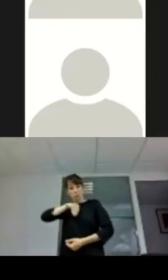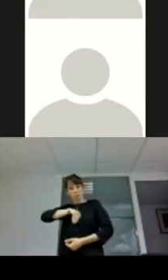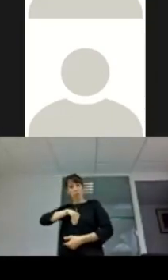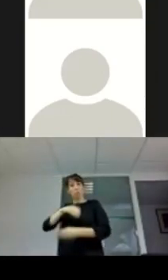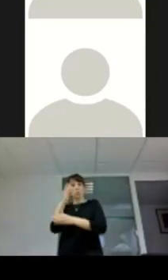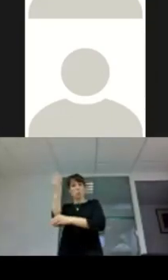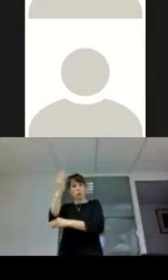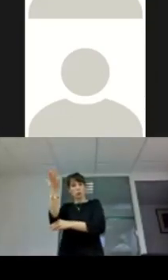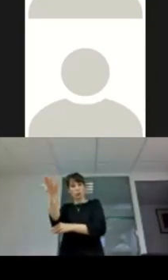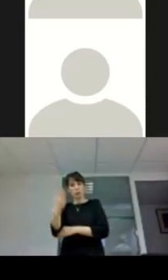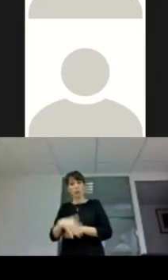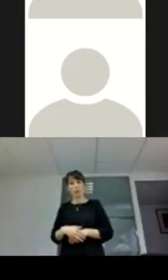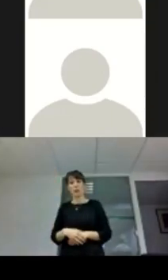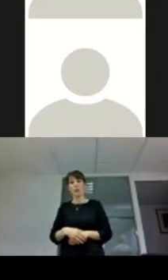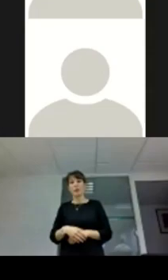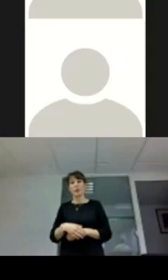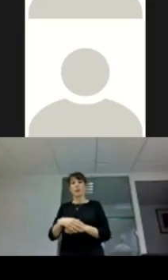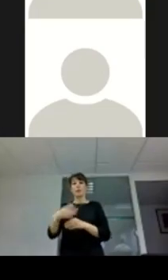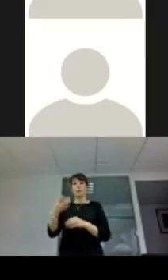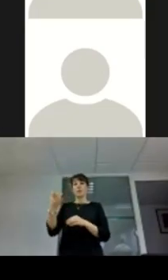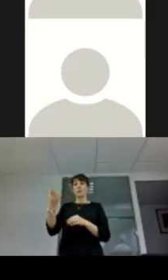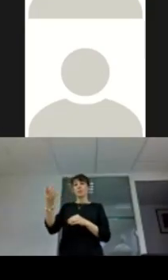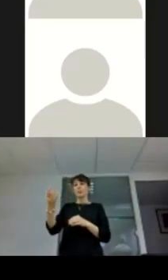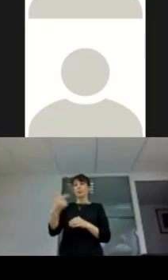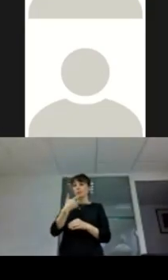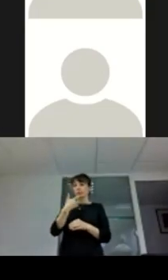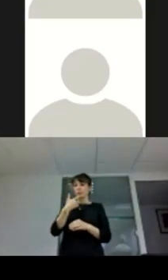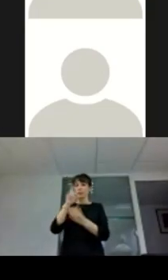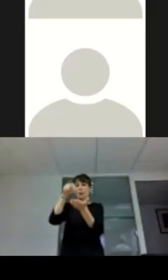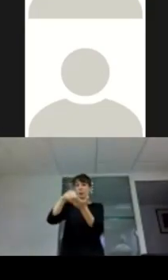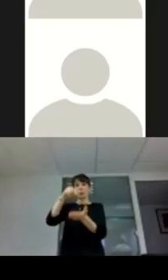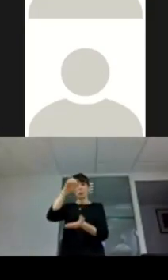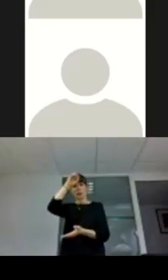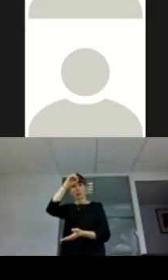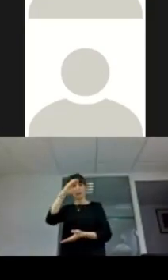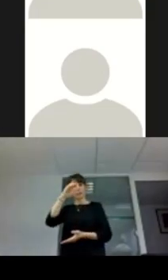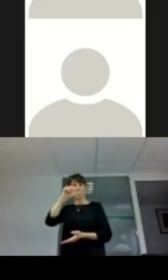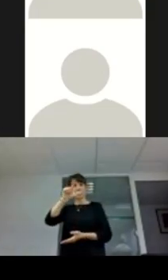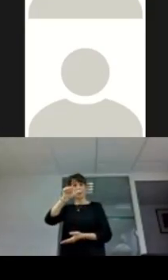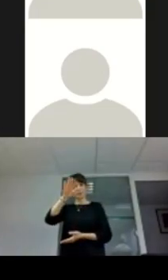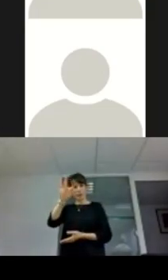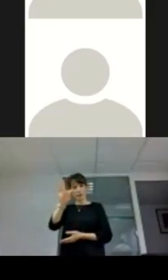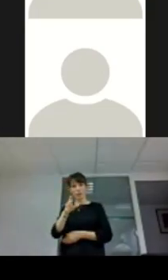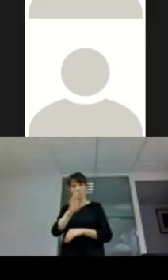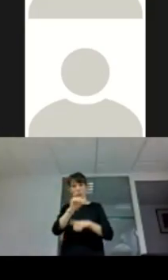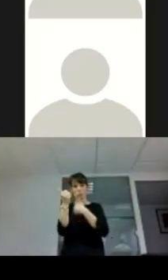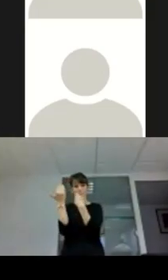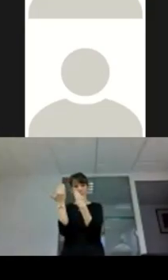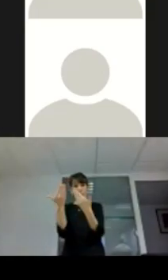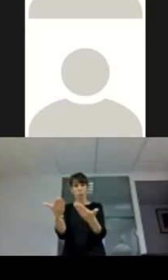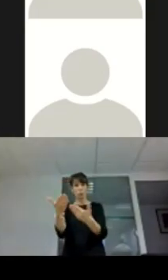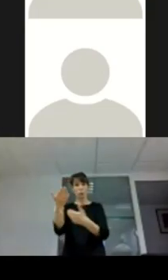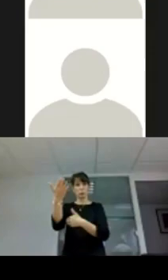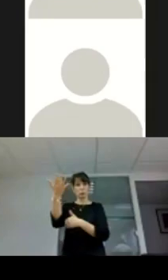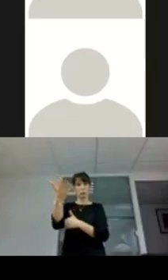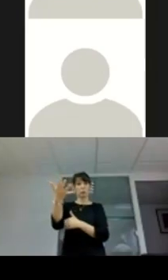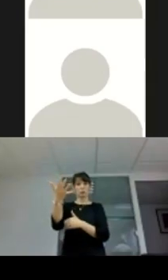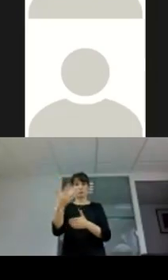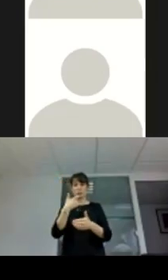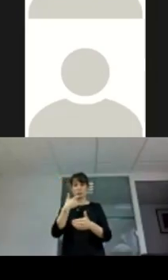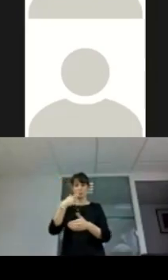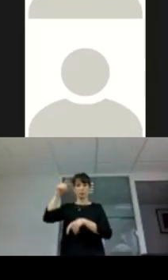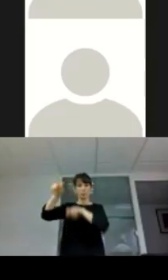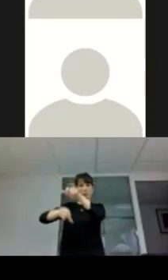également ouvrir le champ de la prise en charge aux pathologies cancéreuses. Et à la clinique Calabé,